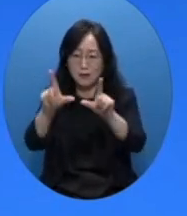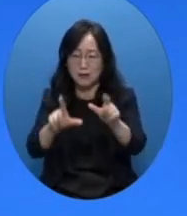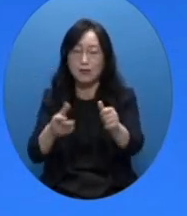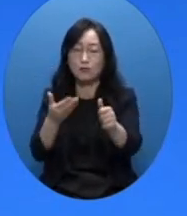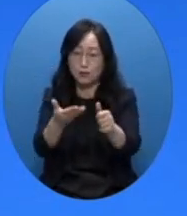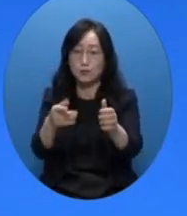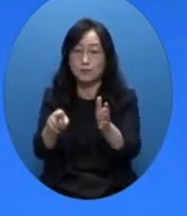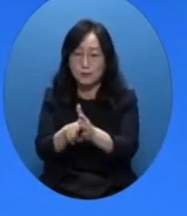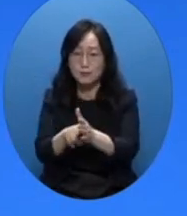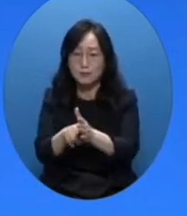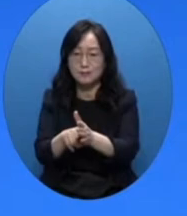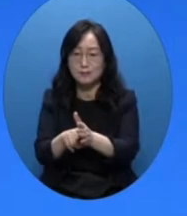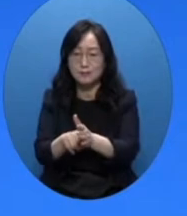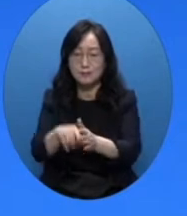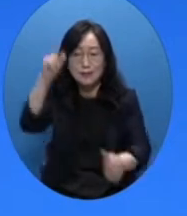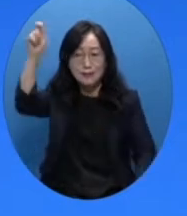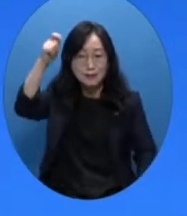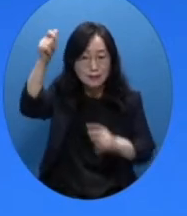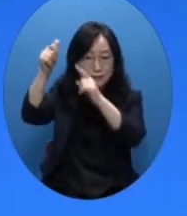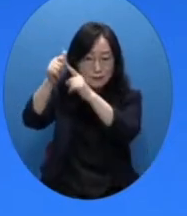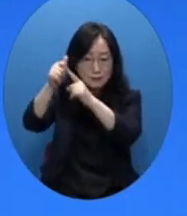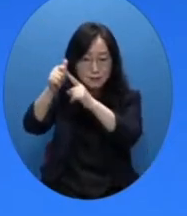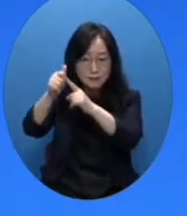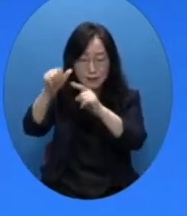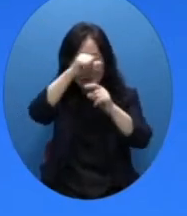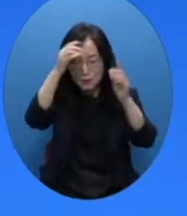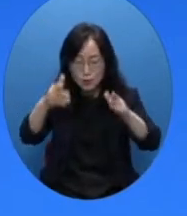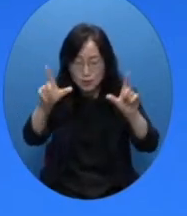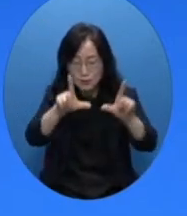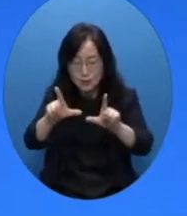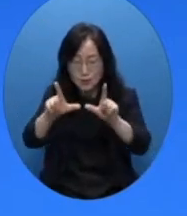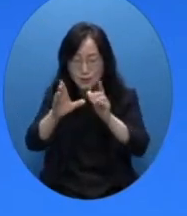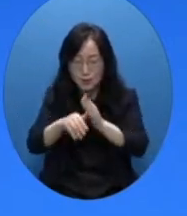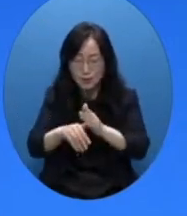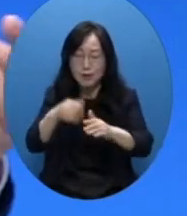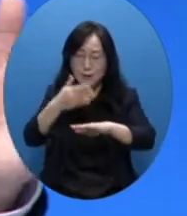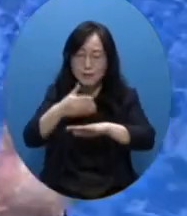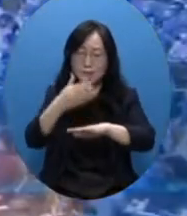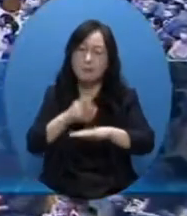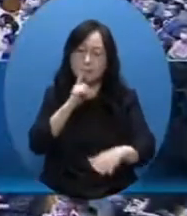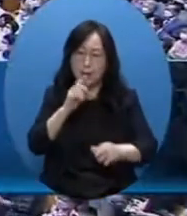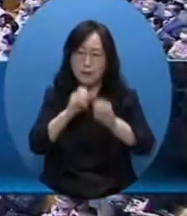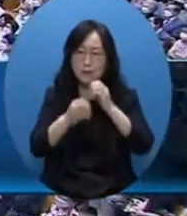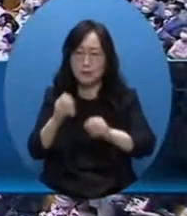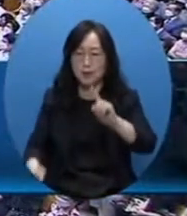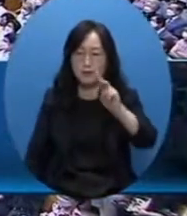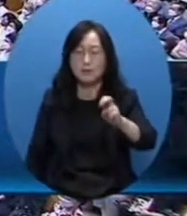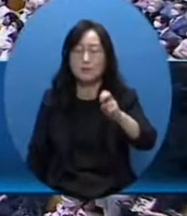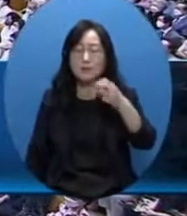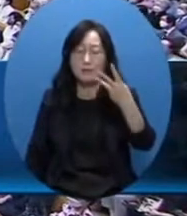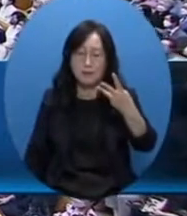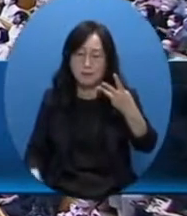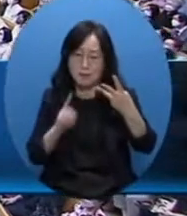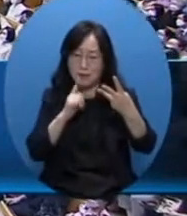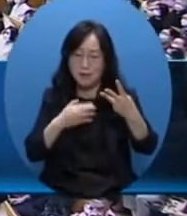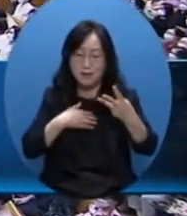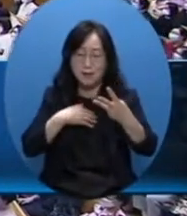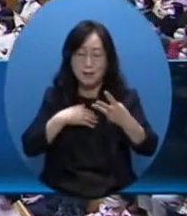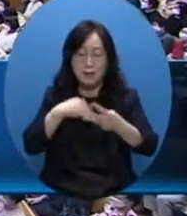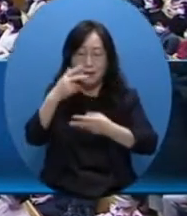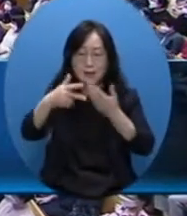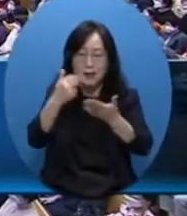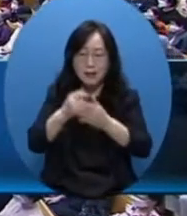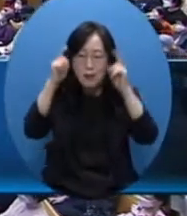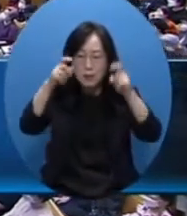것입니다. 다윗이 그 일생을 돌아보며 감사합니다. 시편 23편에 그는 고백합니다. 야훼는 나의 목자시니